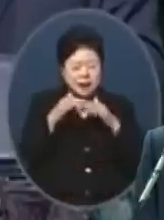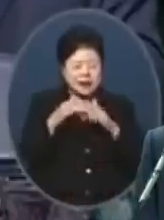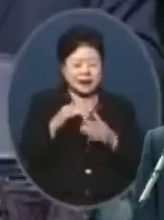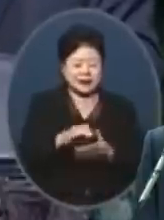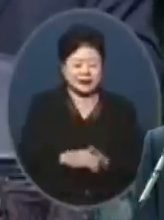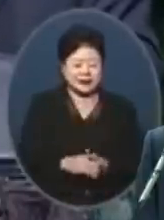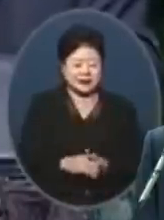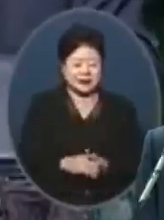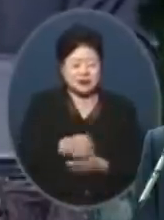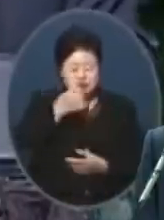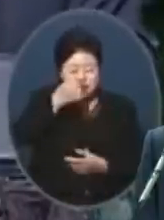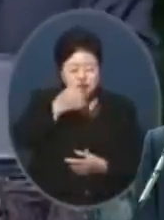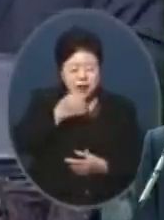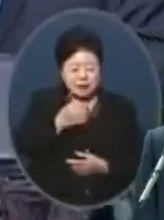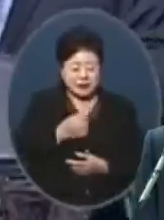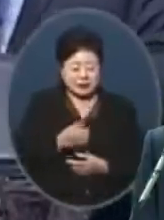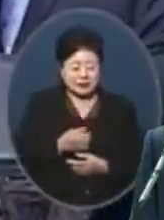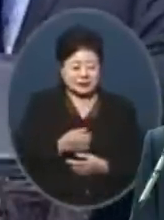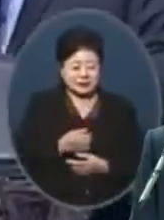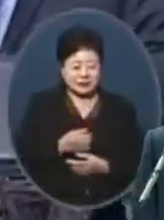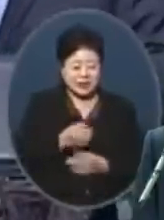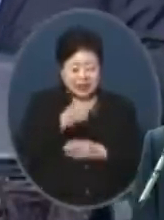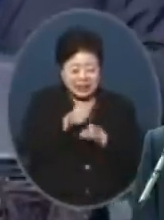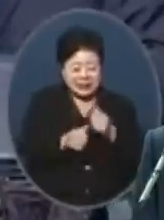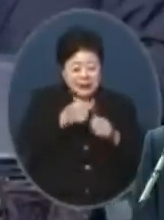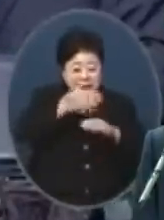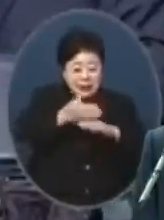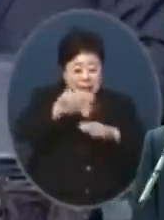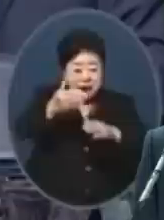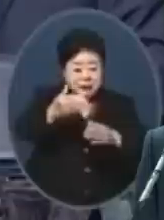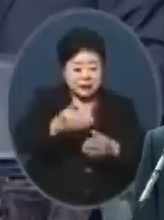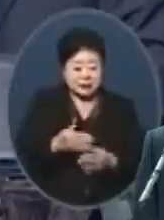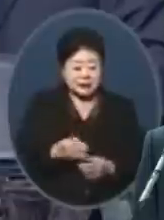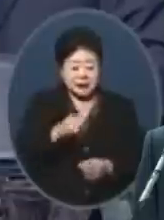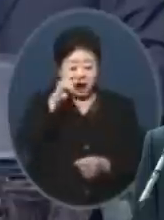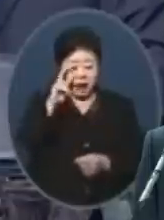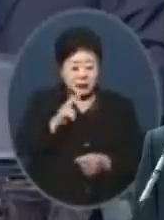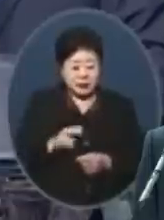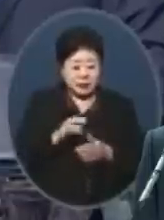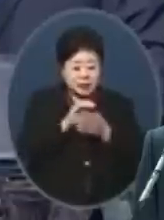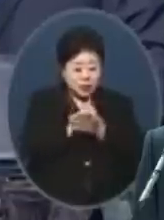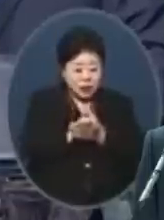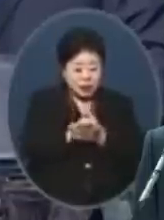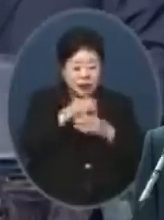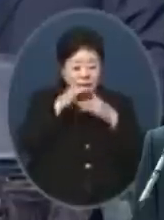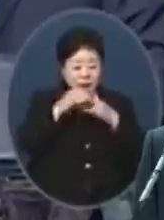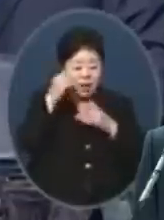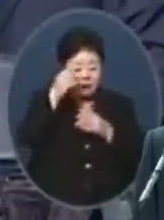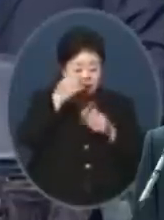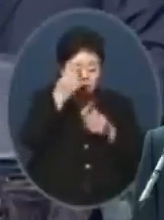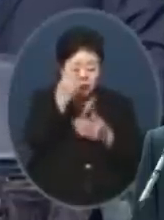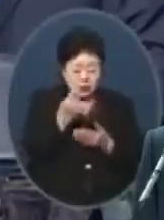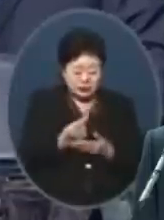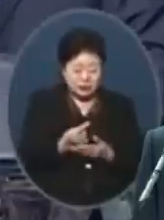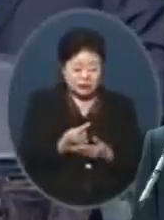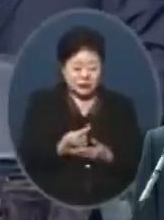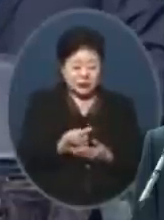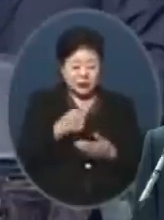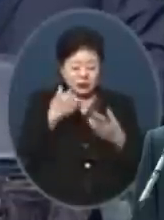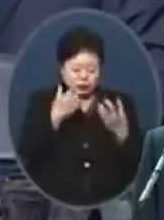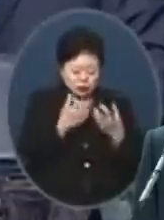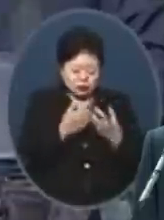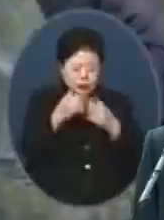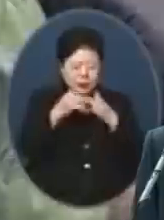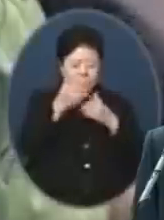되는 것을 꿈꾸고 하나님께 감사하면 어느 순간에 기도할 때 성령이 오셔서